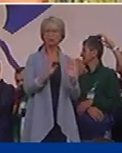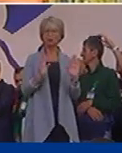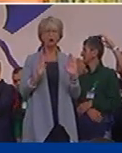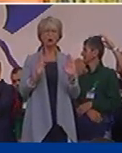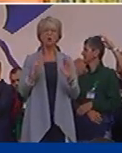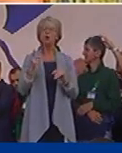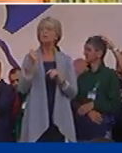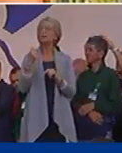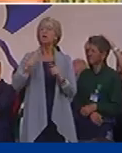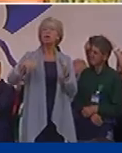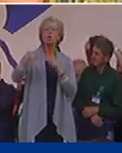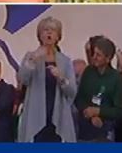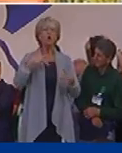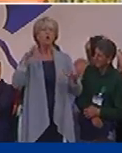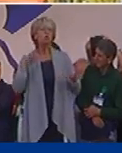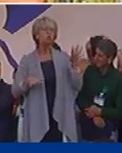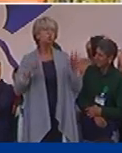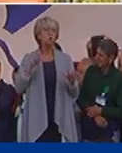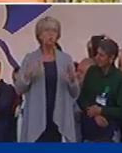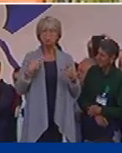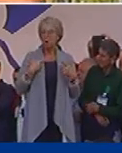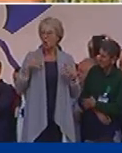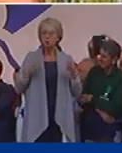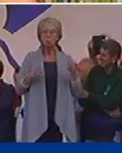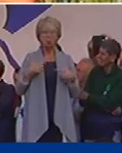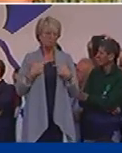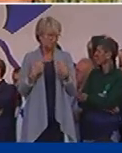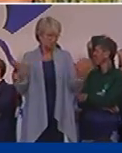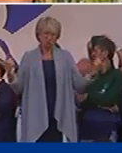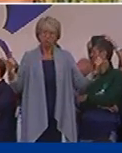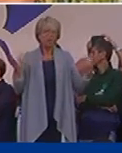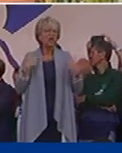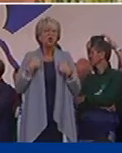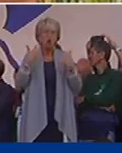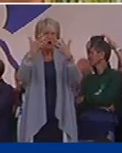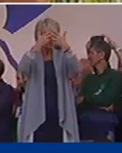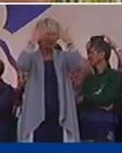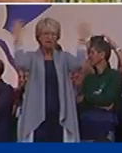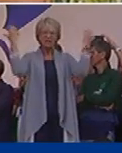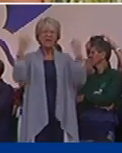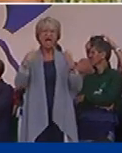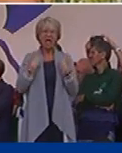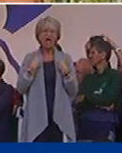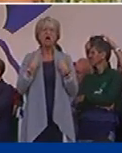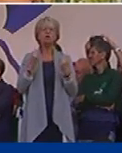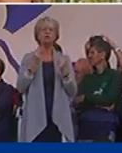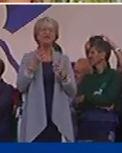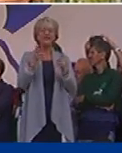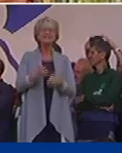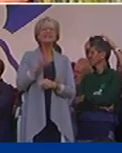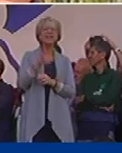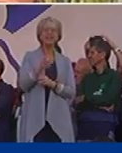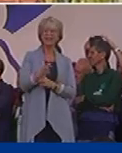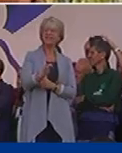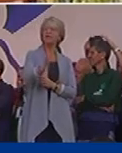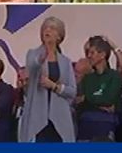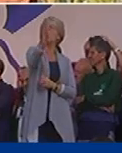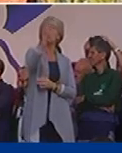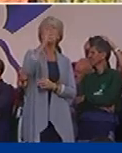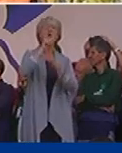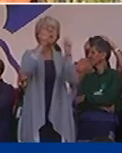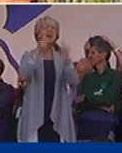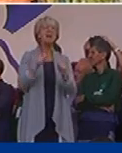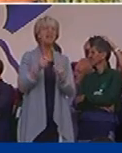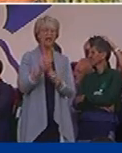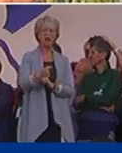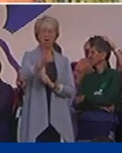dover sciogliere i nostri dubbi. Io dubbi non ne ho. Ho ben chiaro dove sta andando il treno della Lega e vi assicuro che